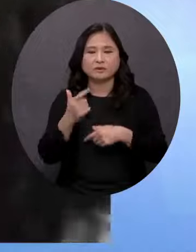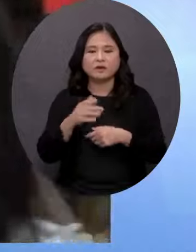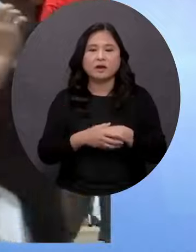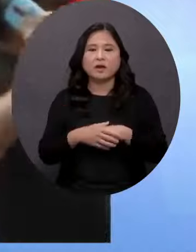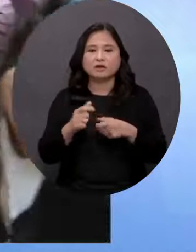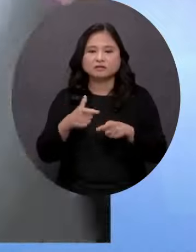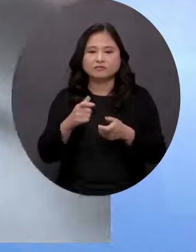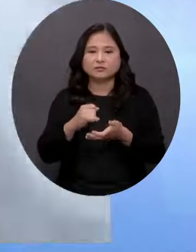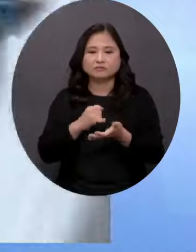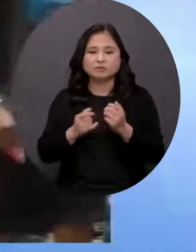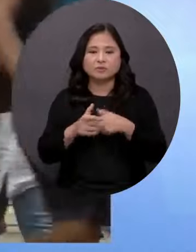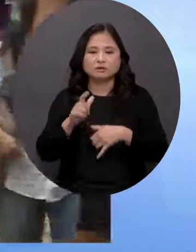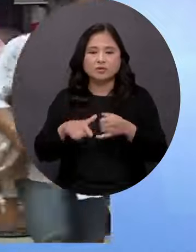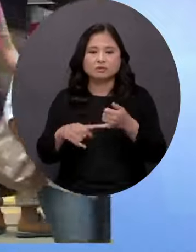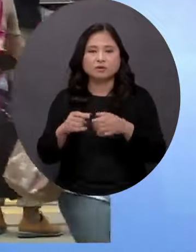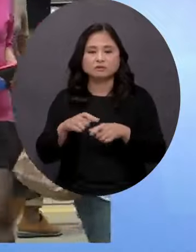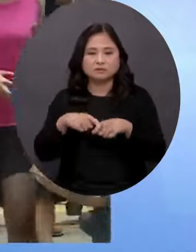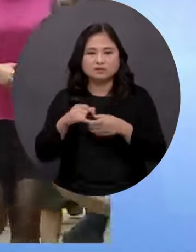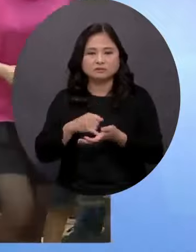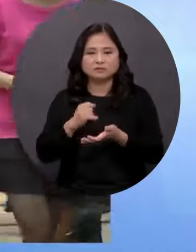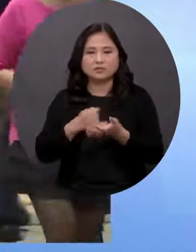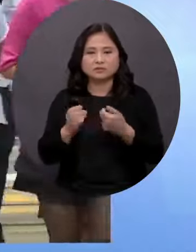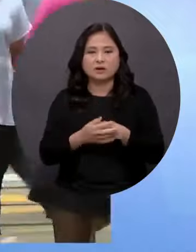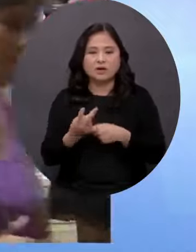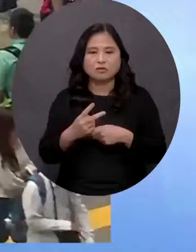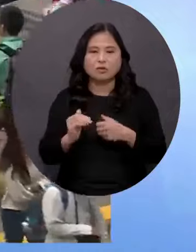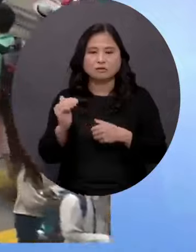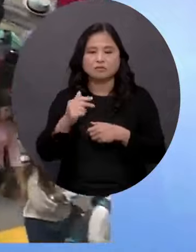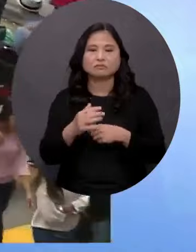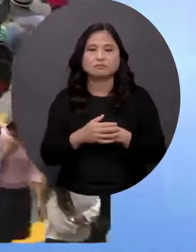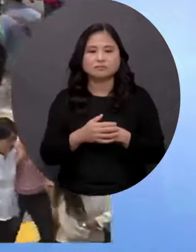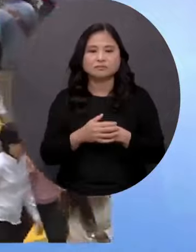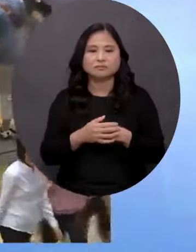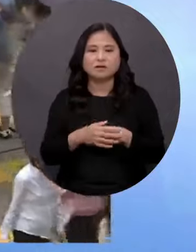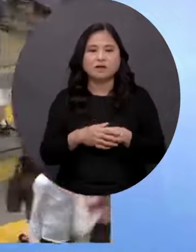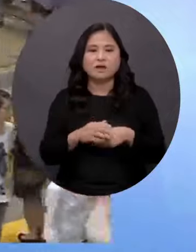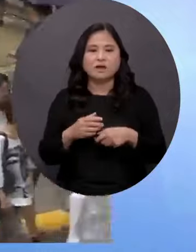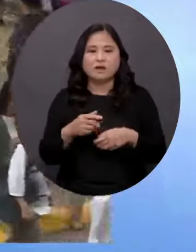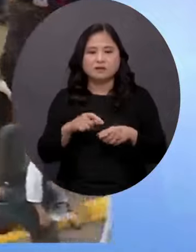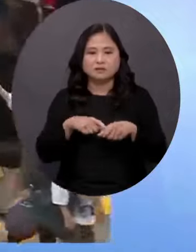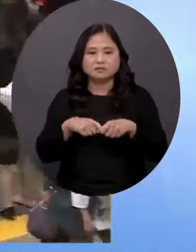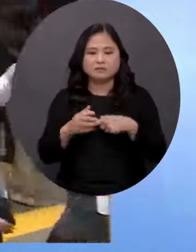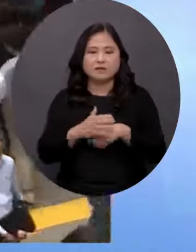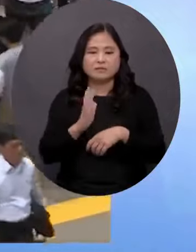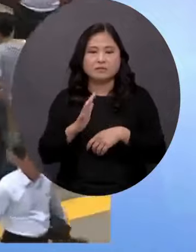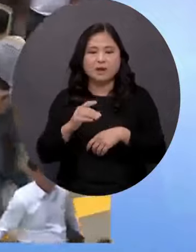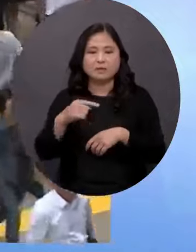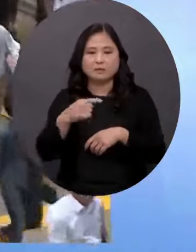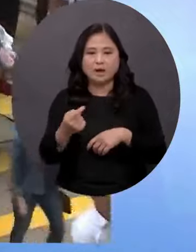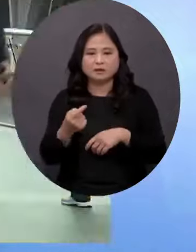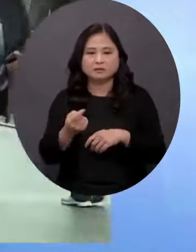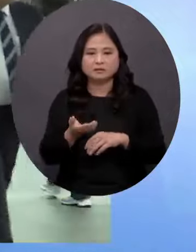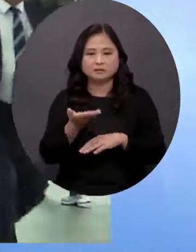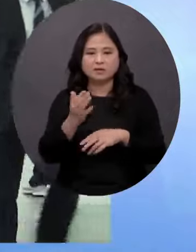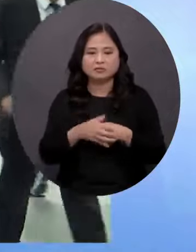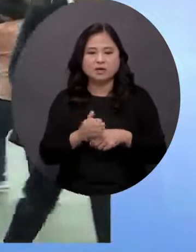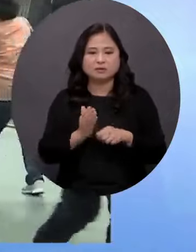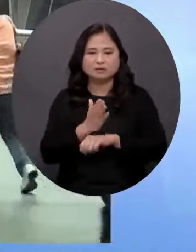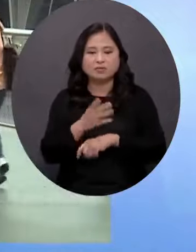和个人入息课税标准税率两级制，入息净额超过500万，超出的部分会